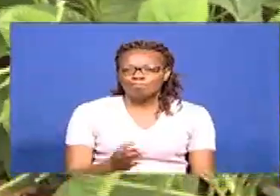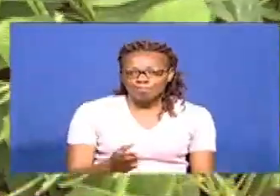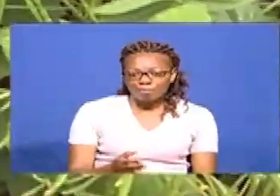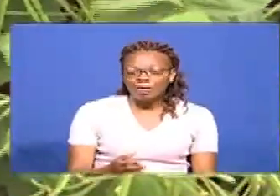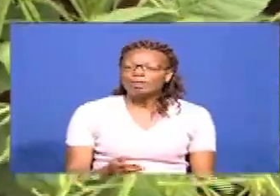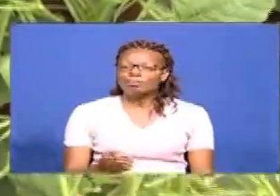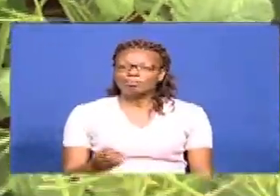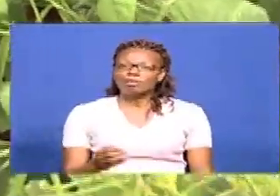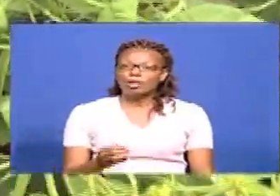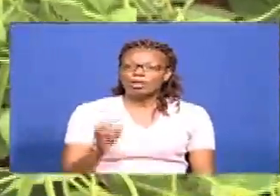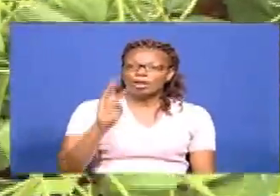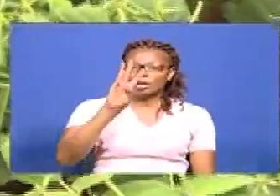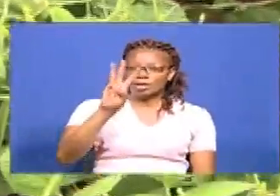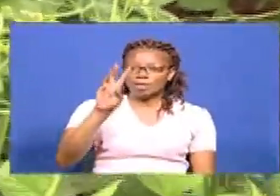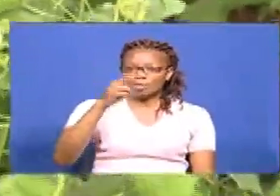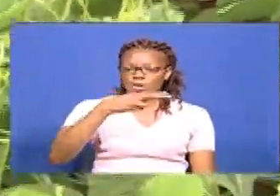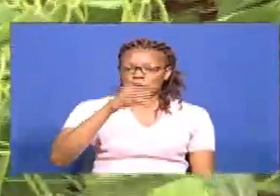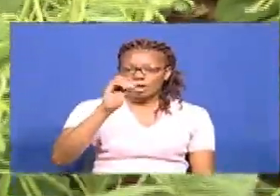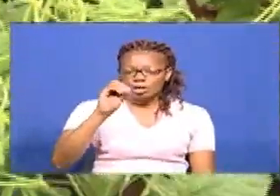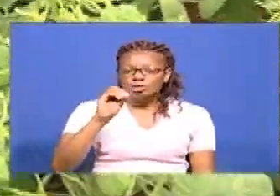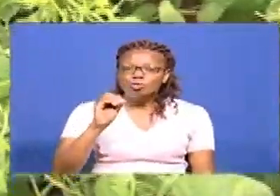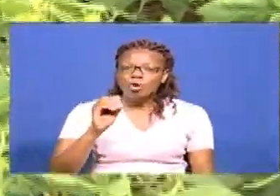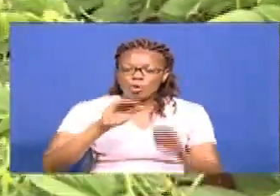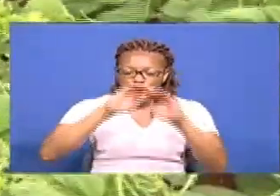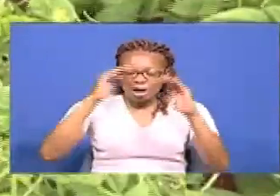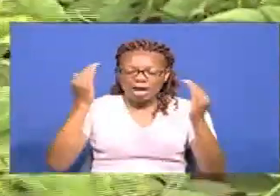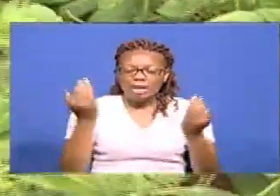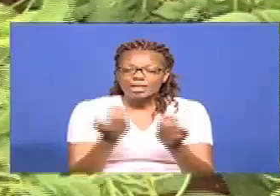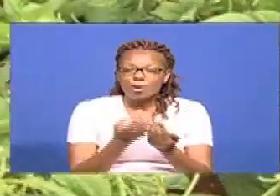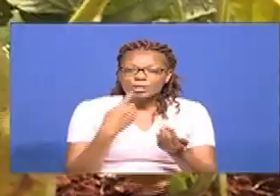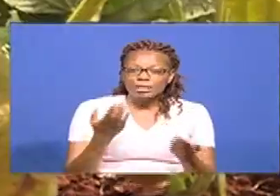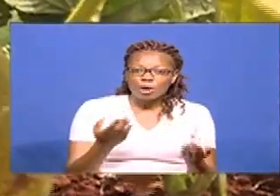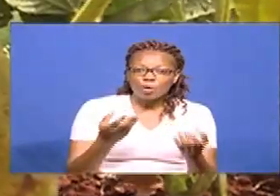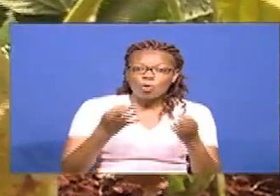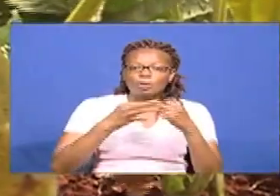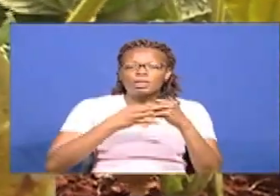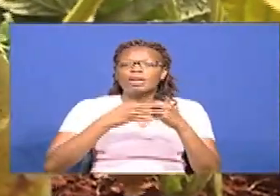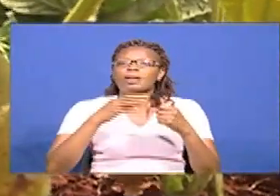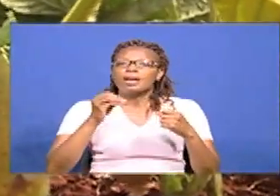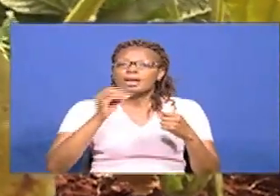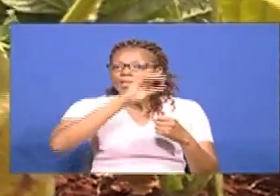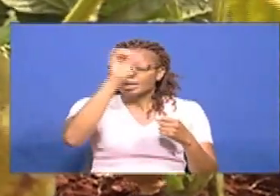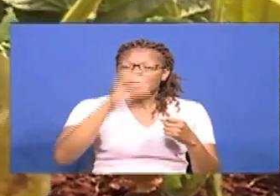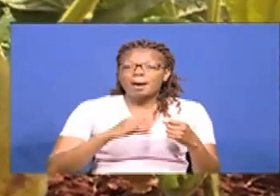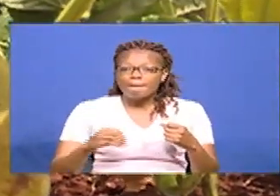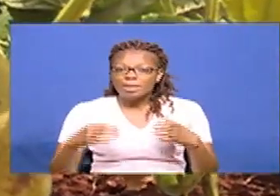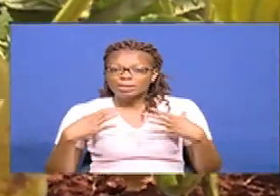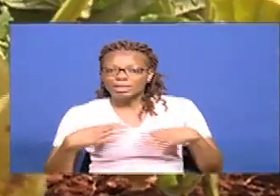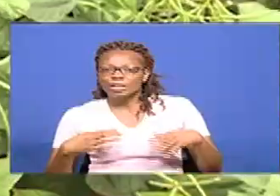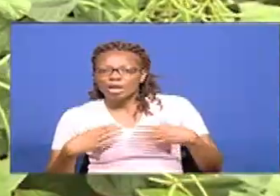na shirika la afya ulimwenguni WHO, asilimia 80 ulimwenguni hawana madini ya chuma